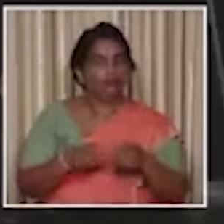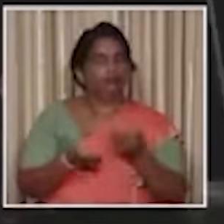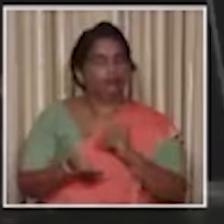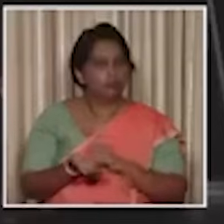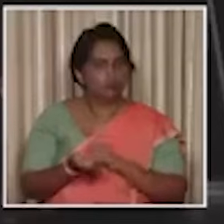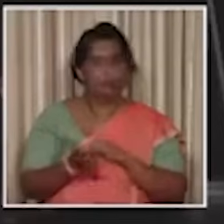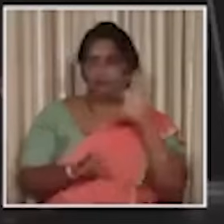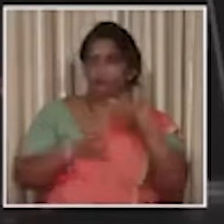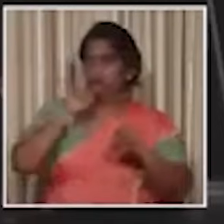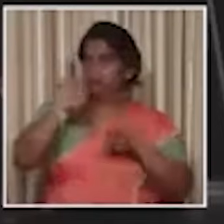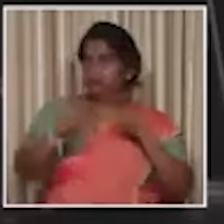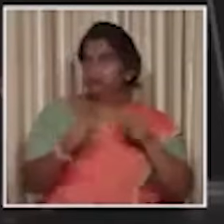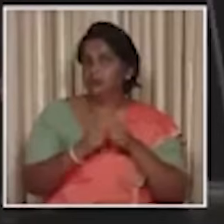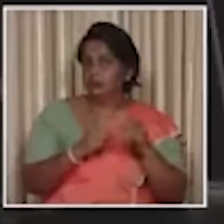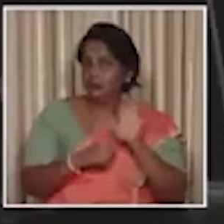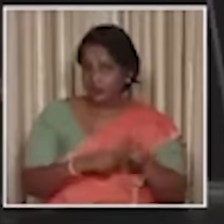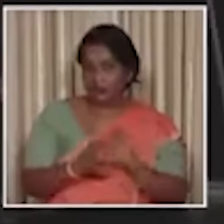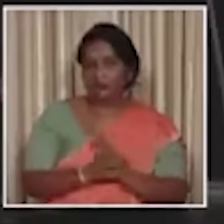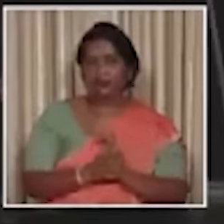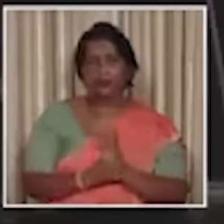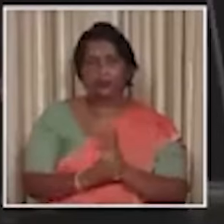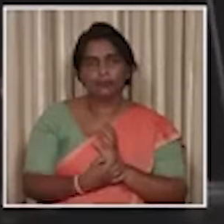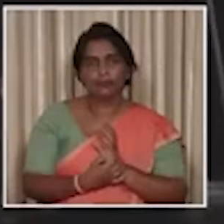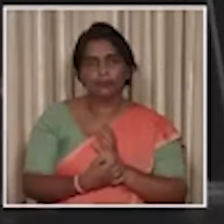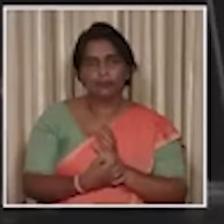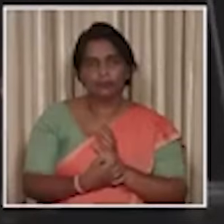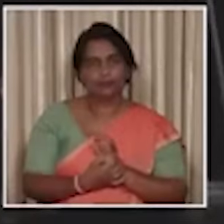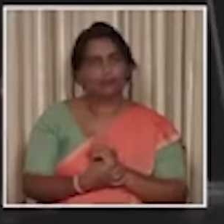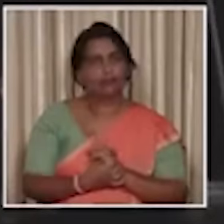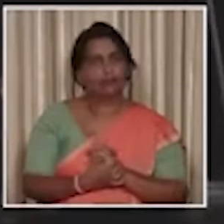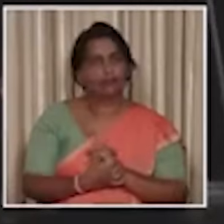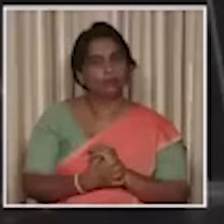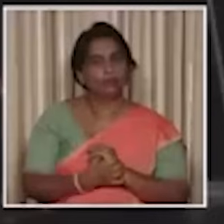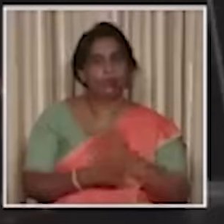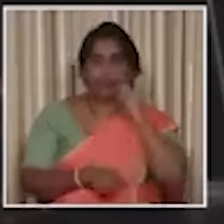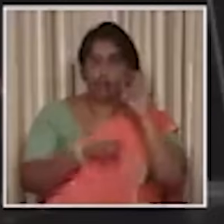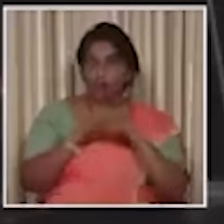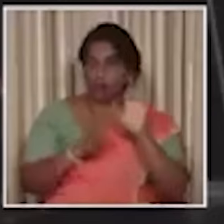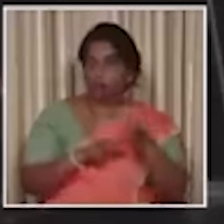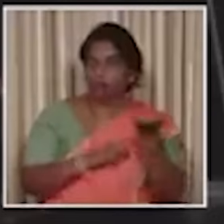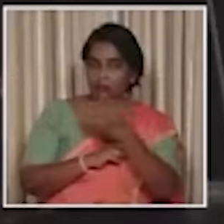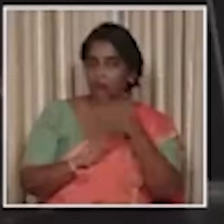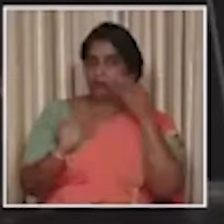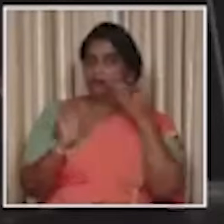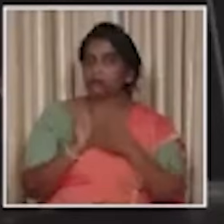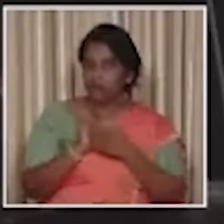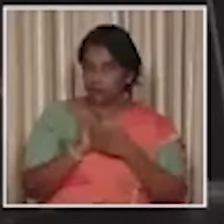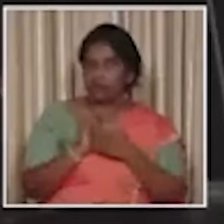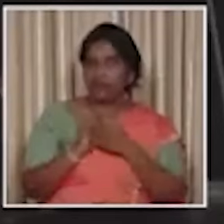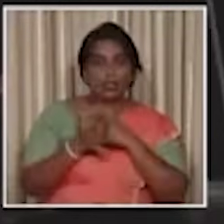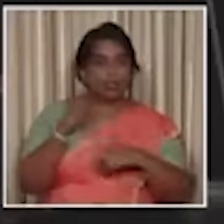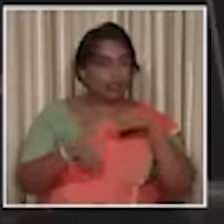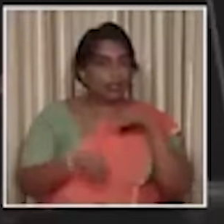தடையும் மீளவும் வலிந்து ஏற்படுத்தப்படக்கூடும் என்ற அடிப்படையில் மக்களிடையே ஆழப்பதிந்திருக்கும் அரசு மீதான